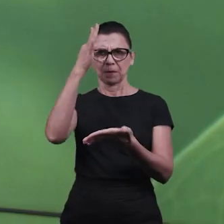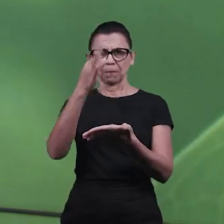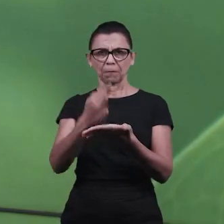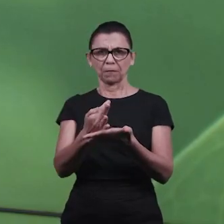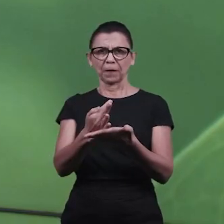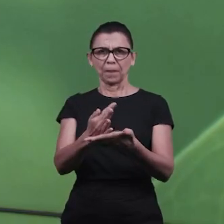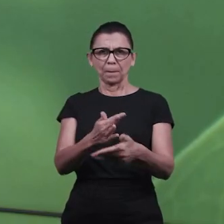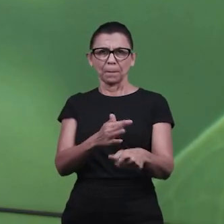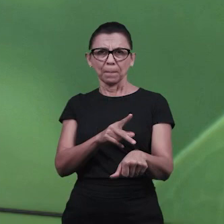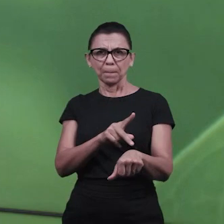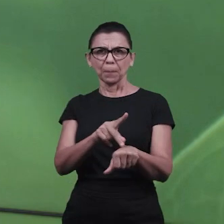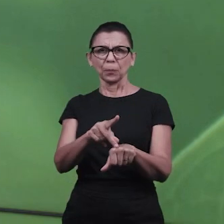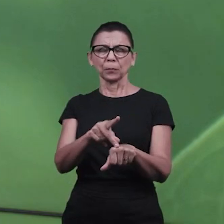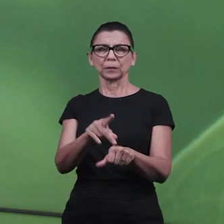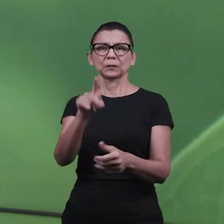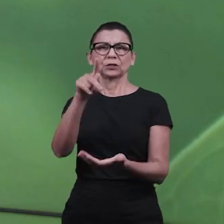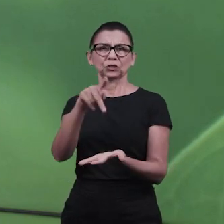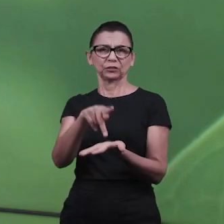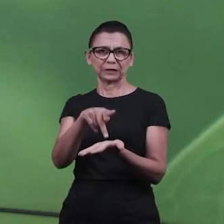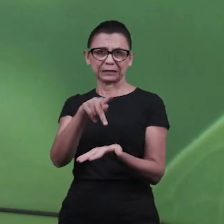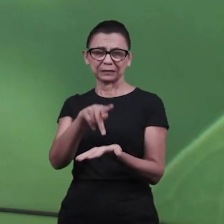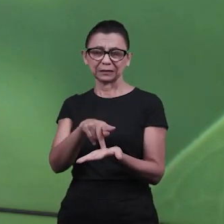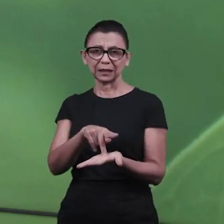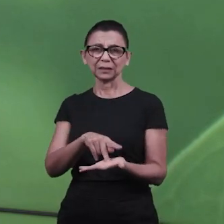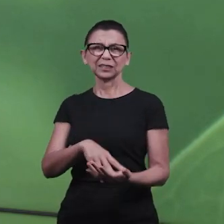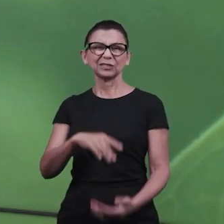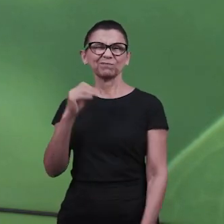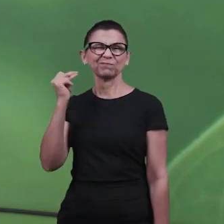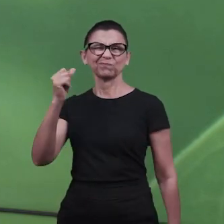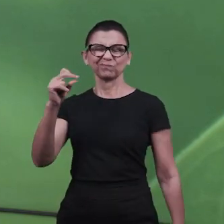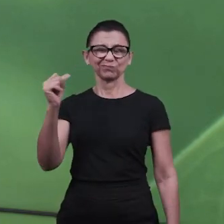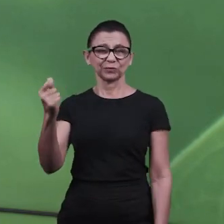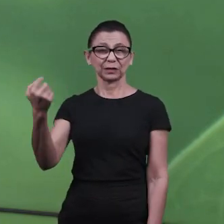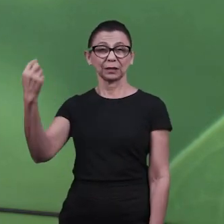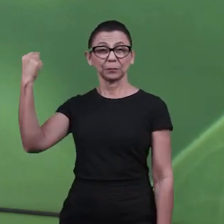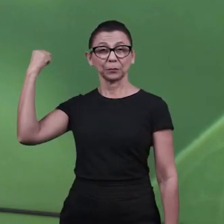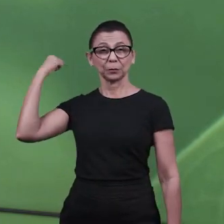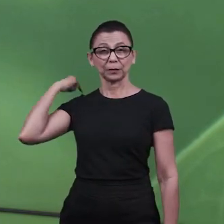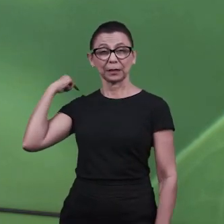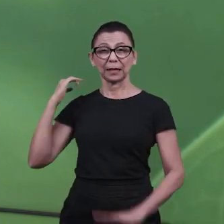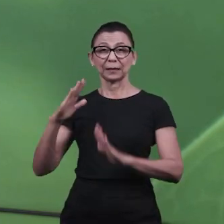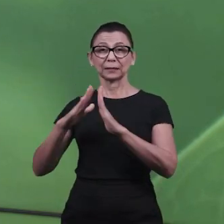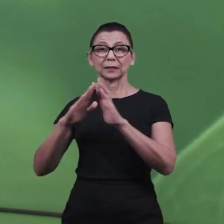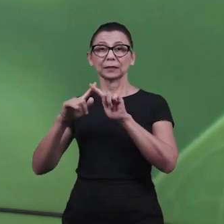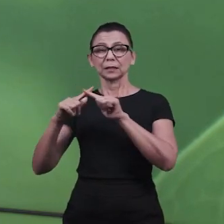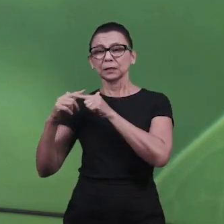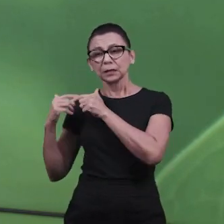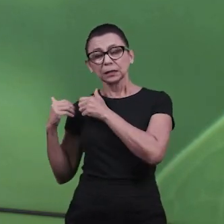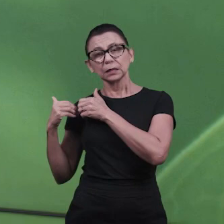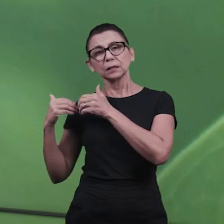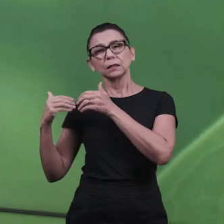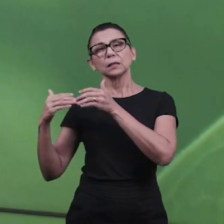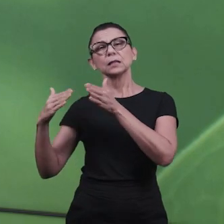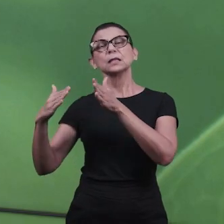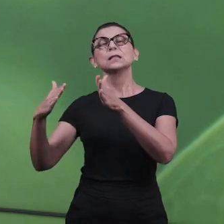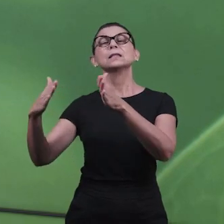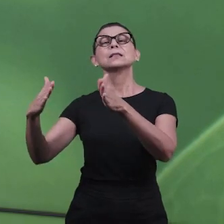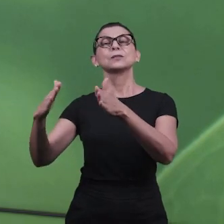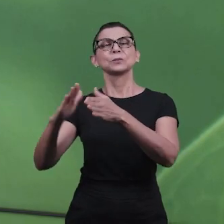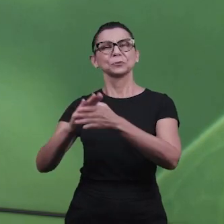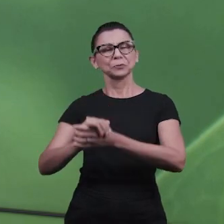Nous voyons cela depuis le temps de l'Église appelée primitive, celle du